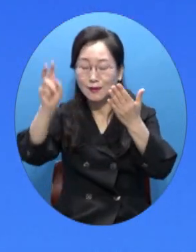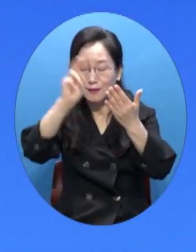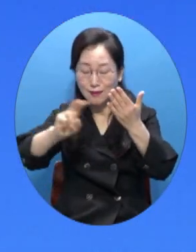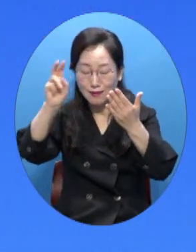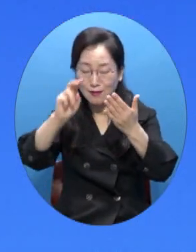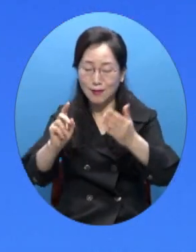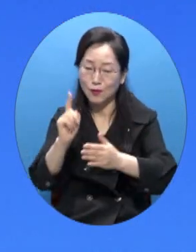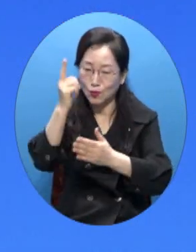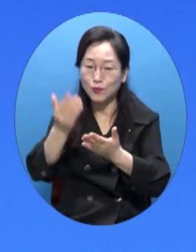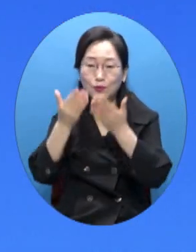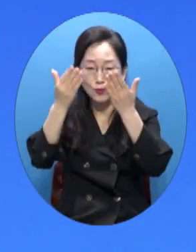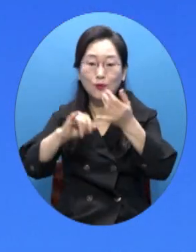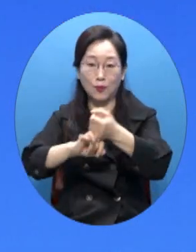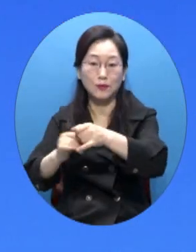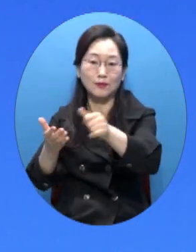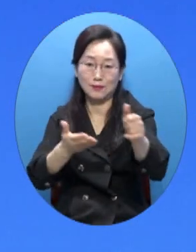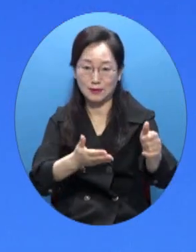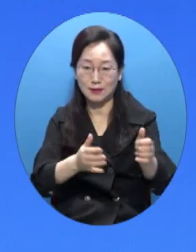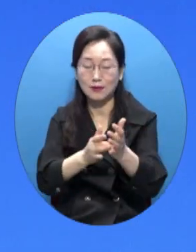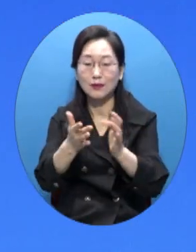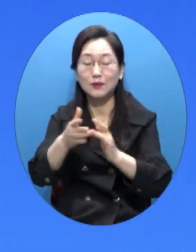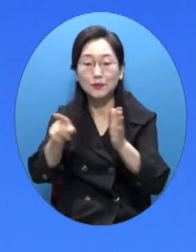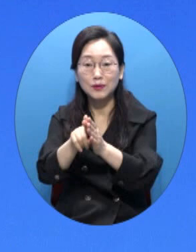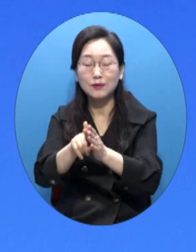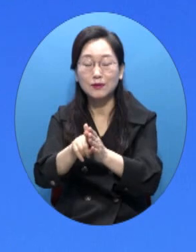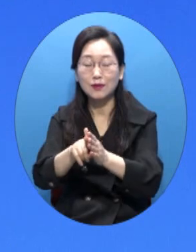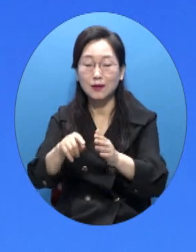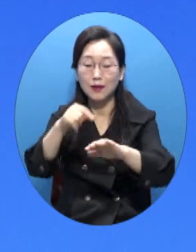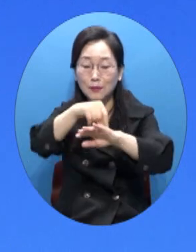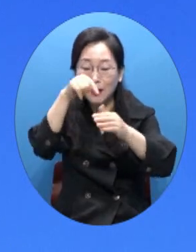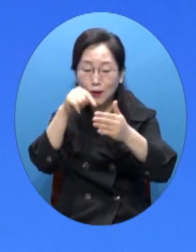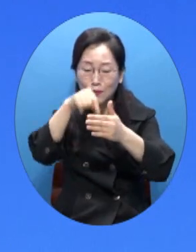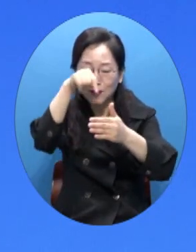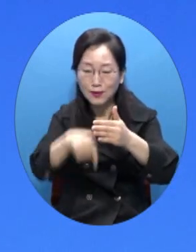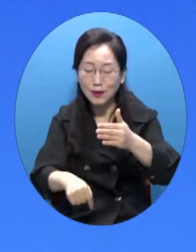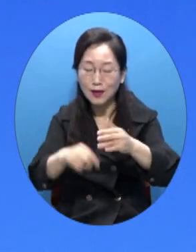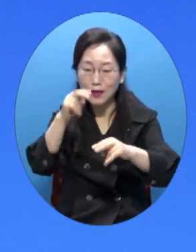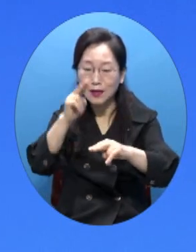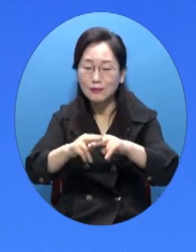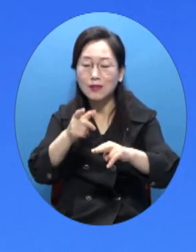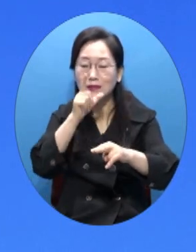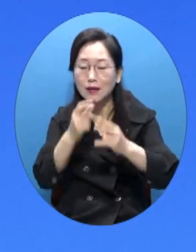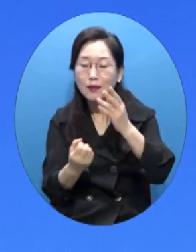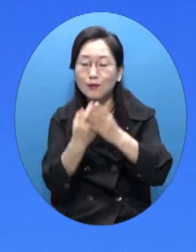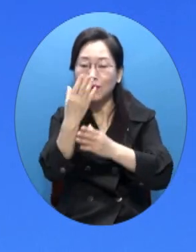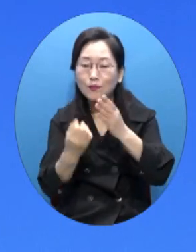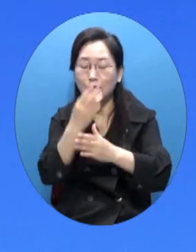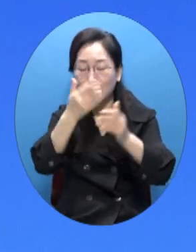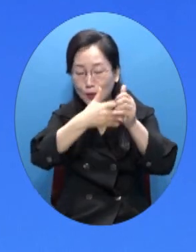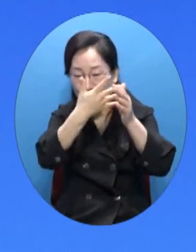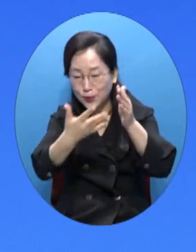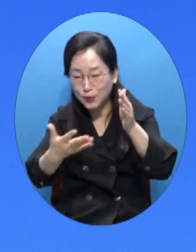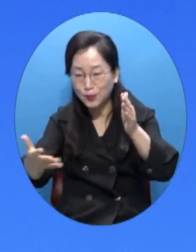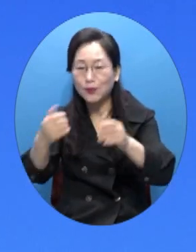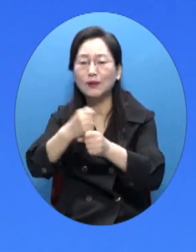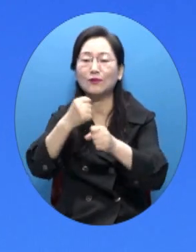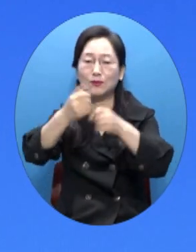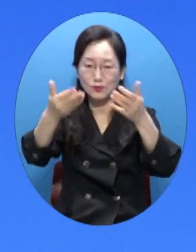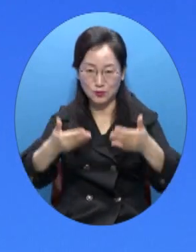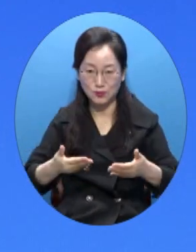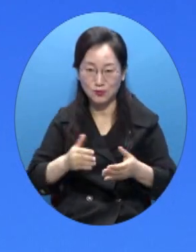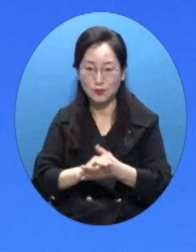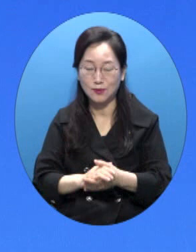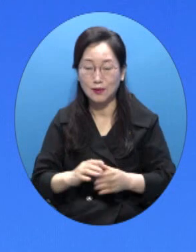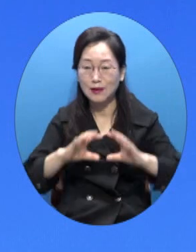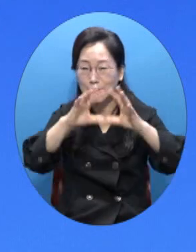것입니다. 예수님을 믿을 때 예수님께서 우리 마음 가운데 생명의 샘물을 흘러넘쳐나게 만들어 주시는 것입니다.